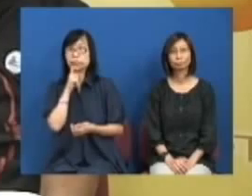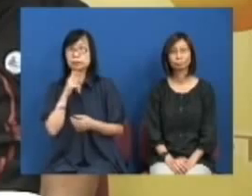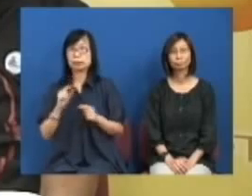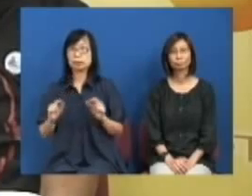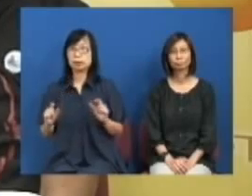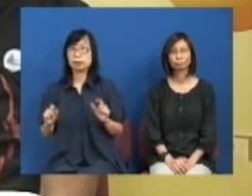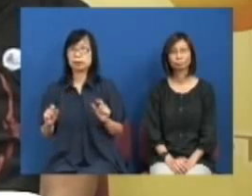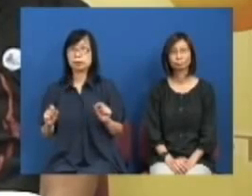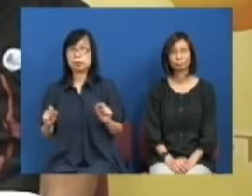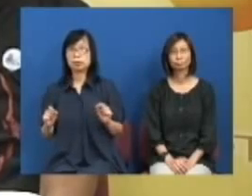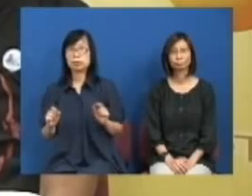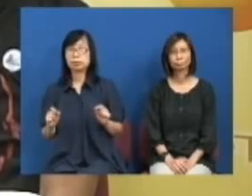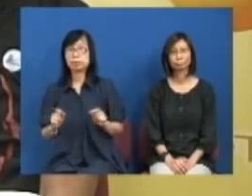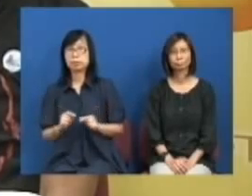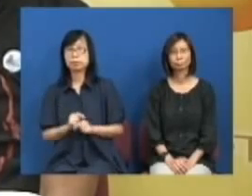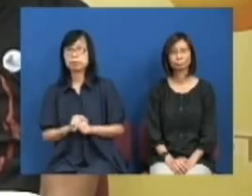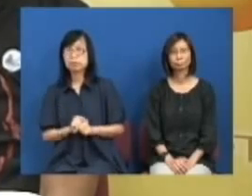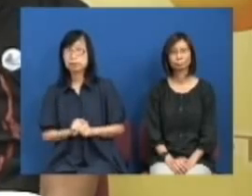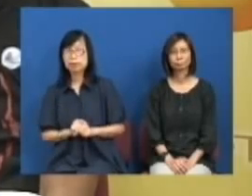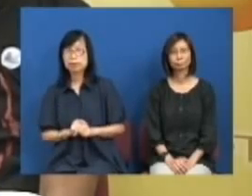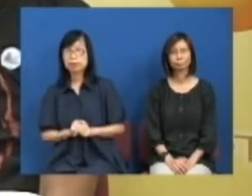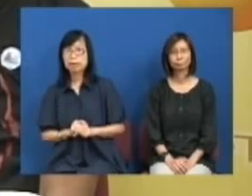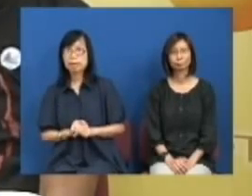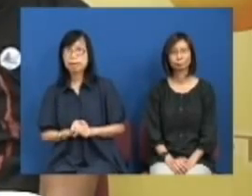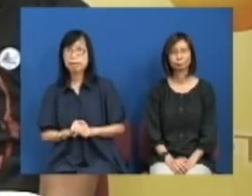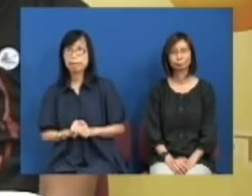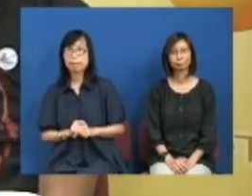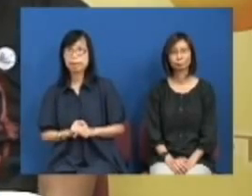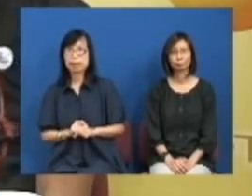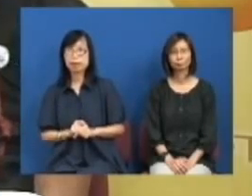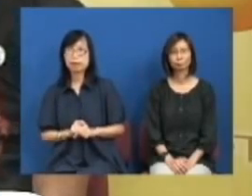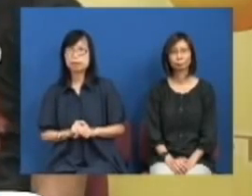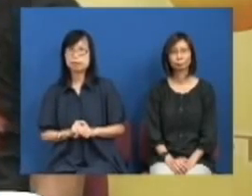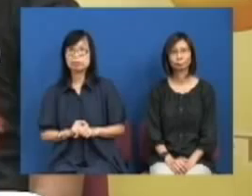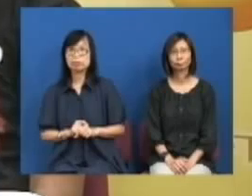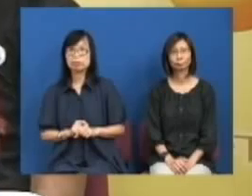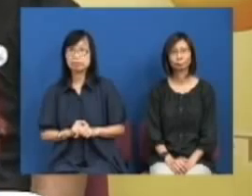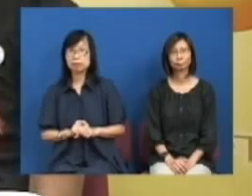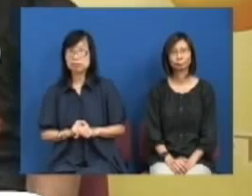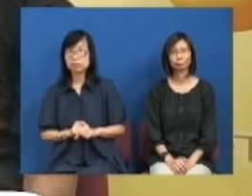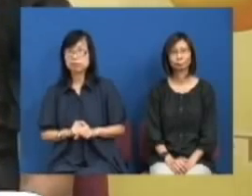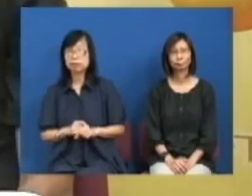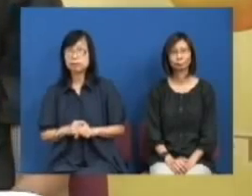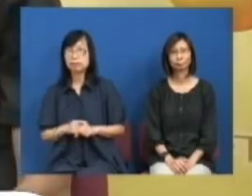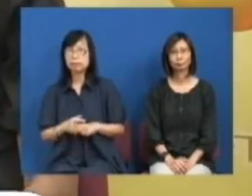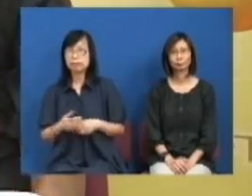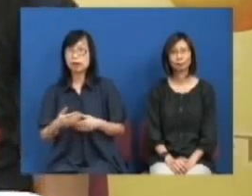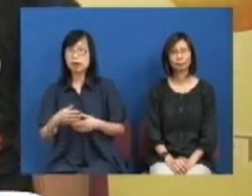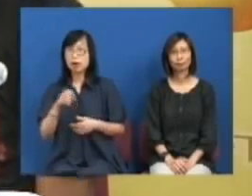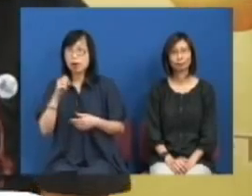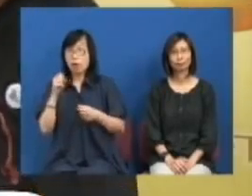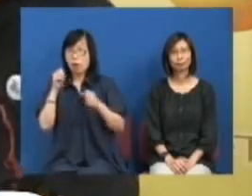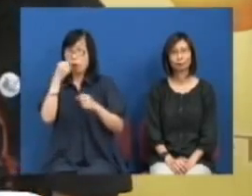黃恩素基喺呢個這個時候出嚟講嘢。咁而港